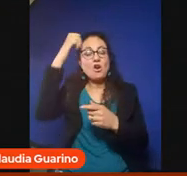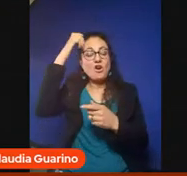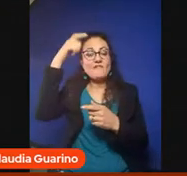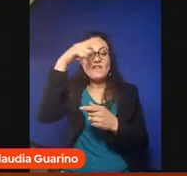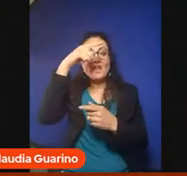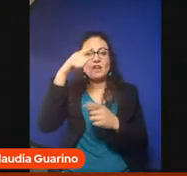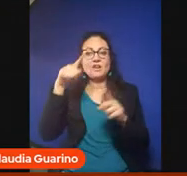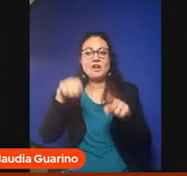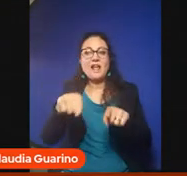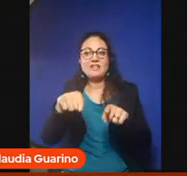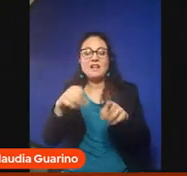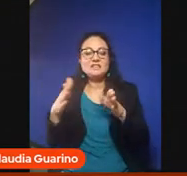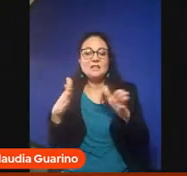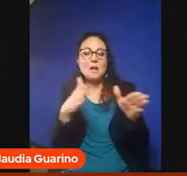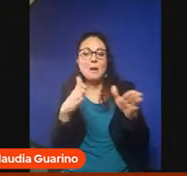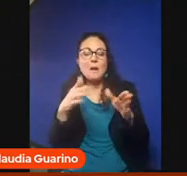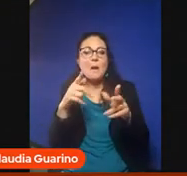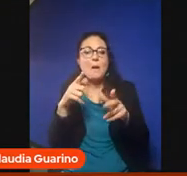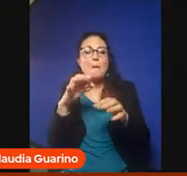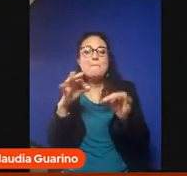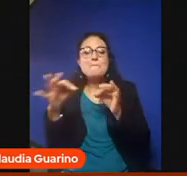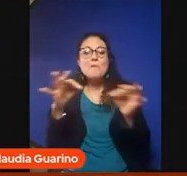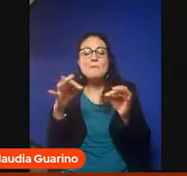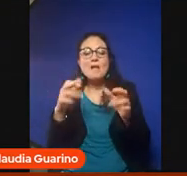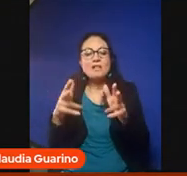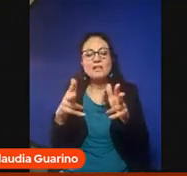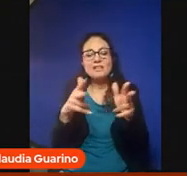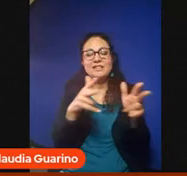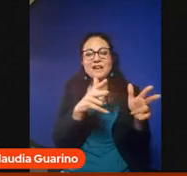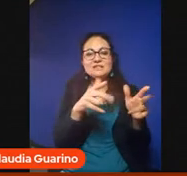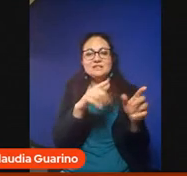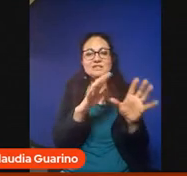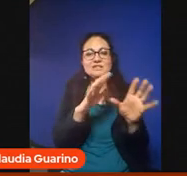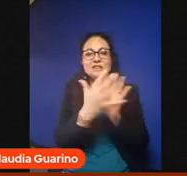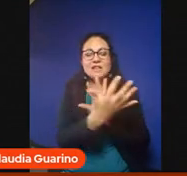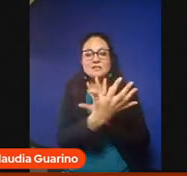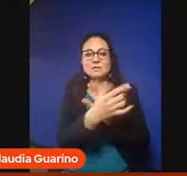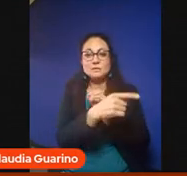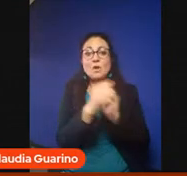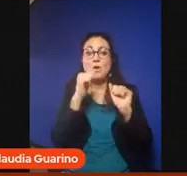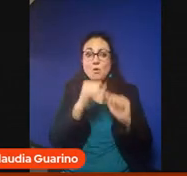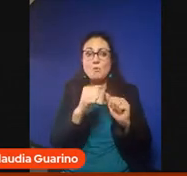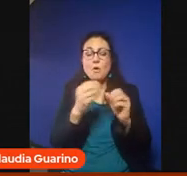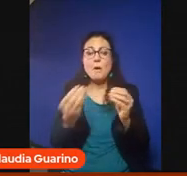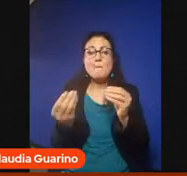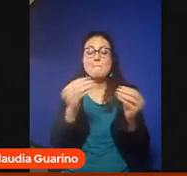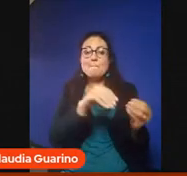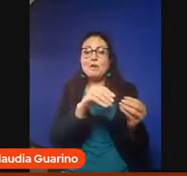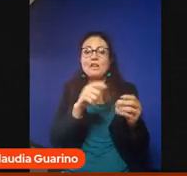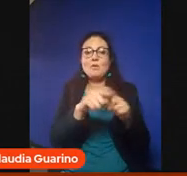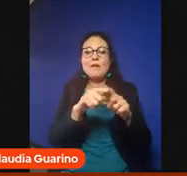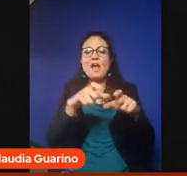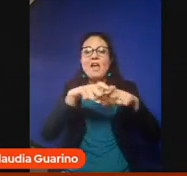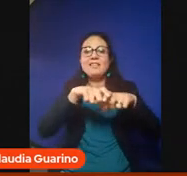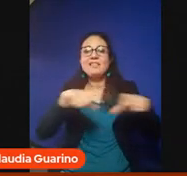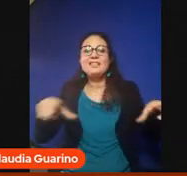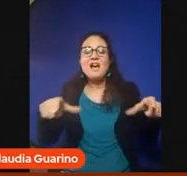questa conversione. Cioè transizione e conversione possono diventare su alcuni tavoli anche